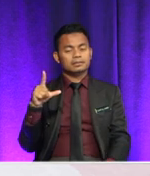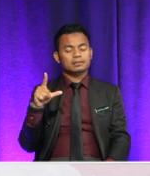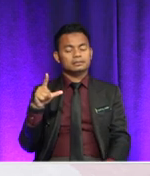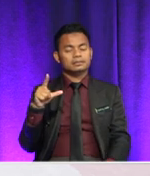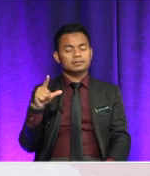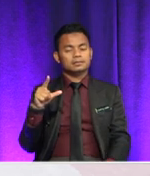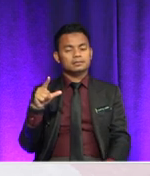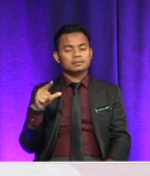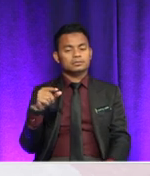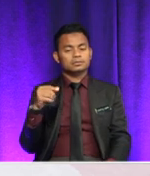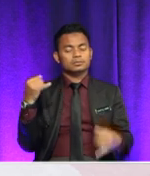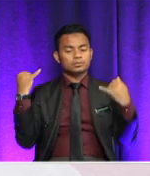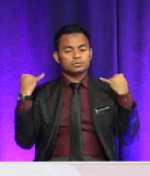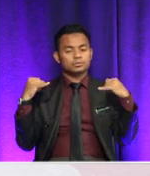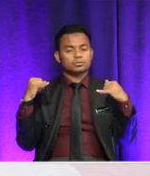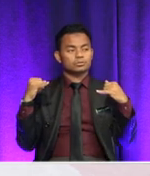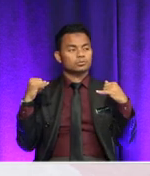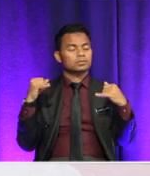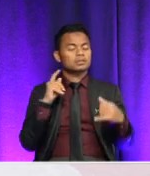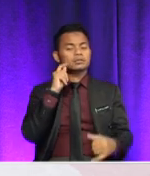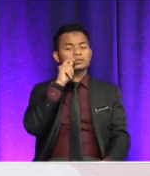tomato dan terong